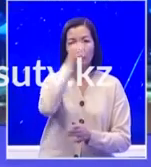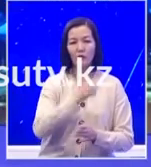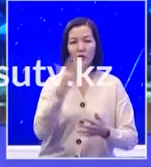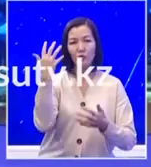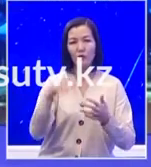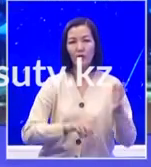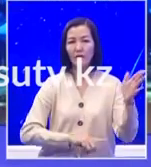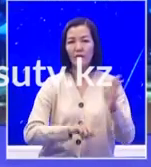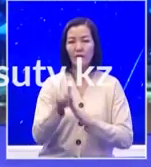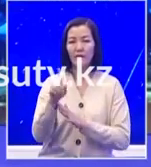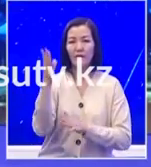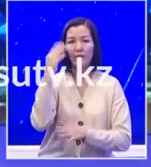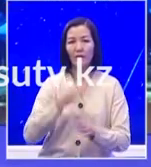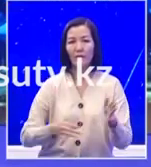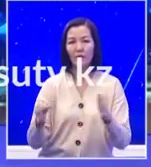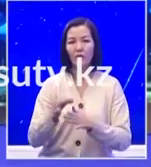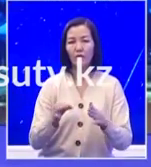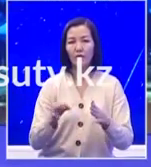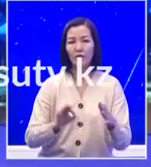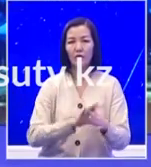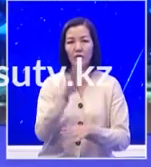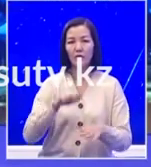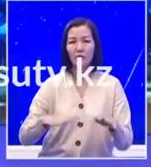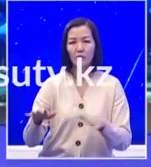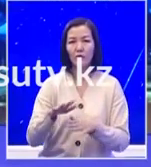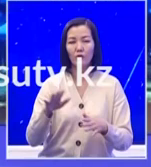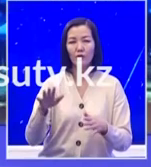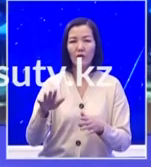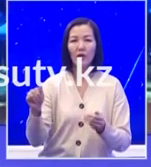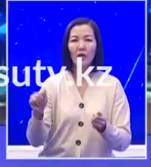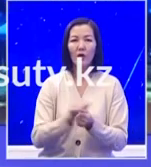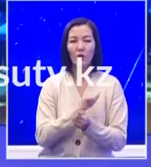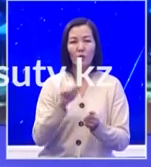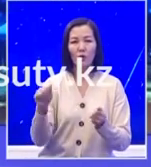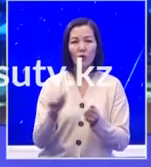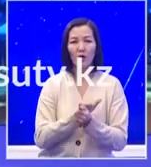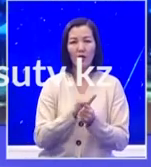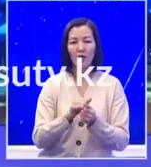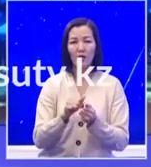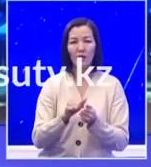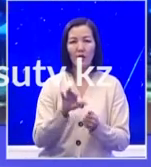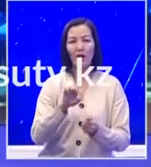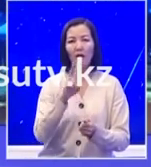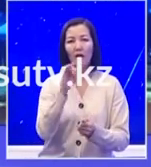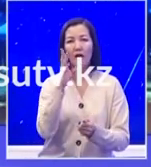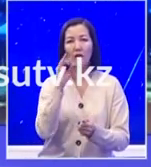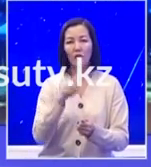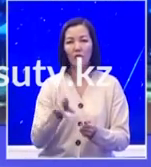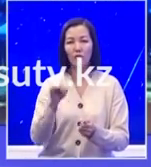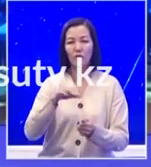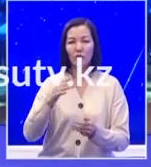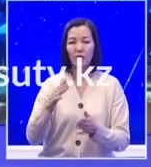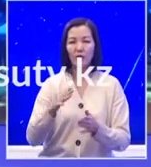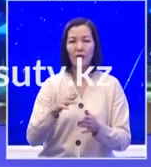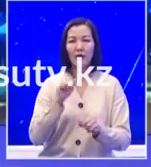2023 жылдың ортасынан бастап өңіріміздің шығыс бөлігінде тағы бір құрғақ порт ашылады. Нақтырақ айтсақ, Алакөл ауданына қарасты Достық бекетінде. Бұл